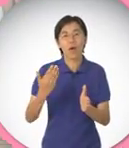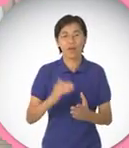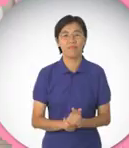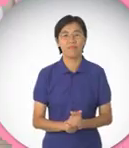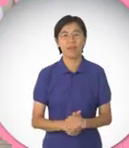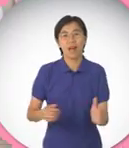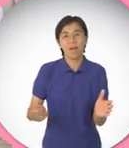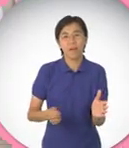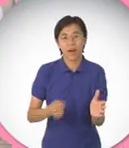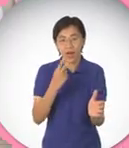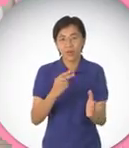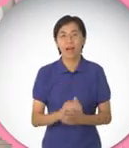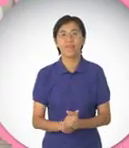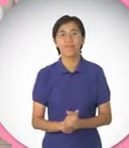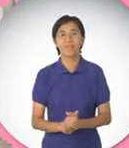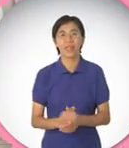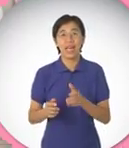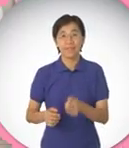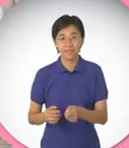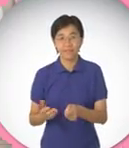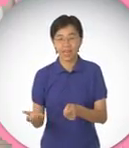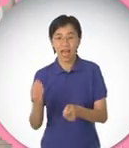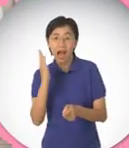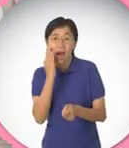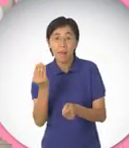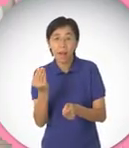มครับ